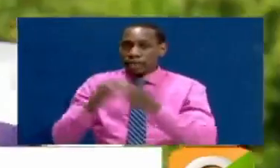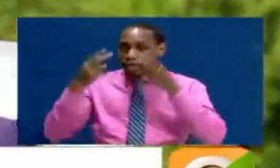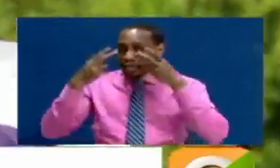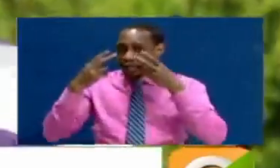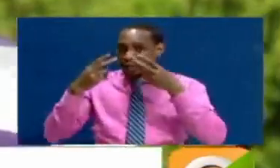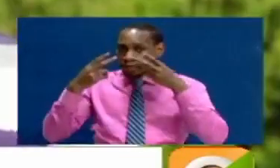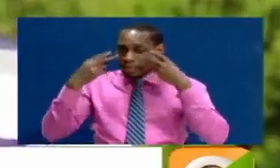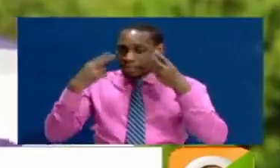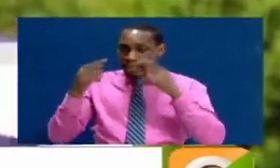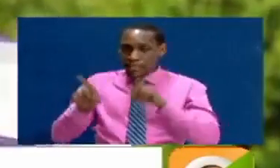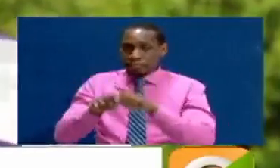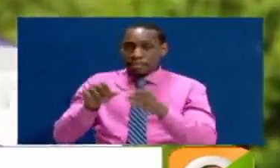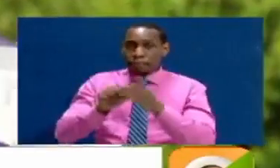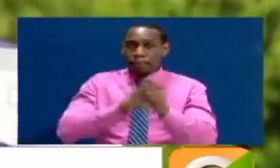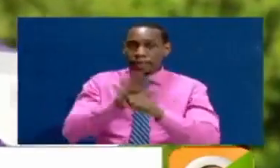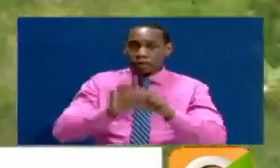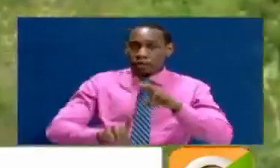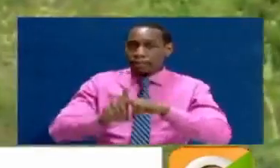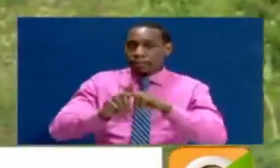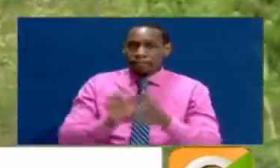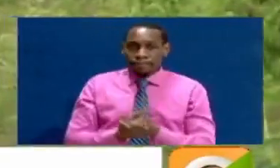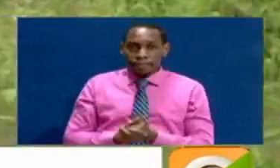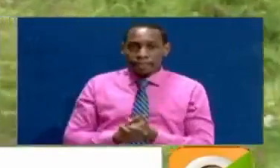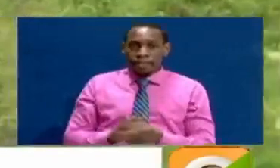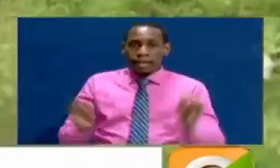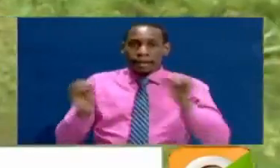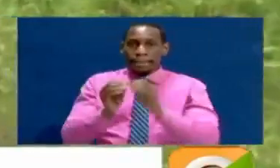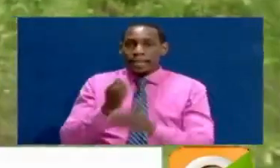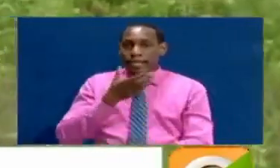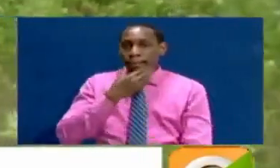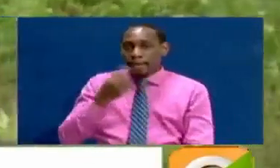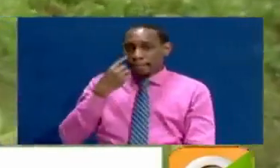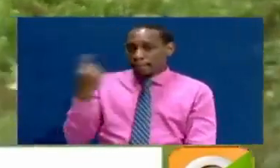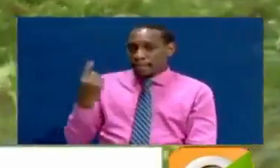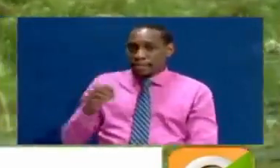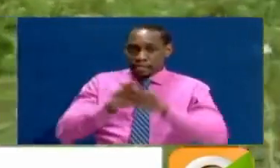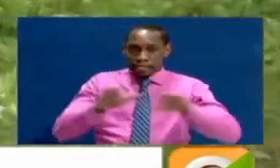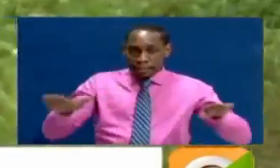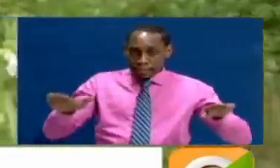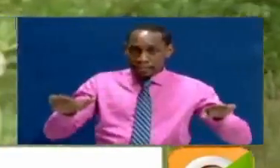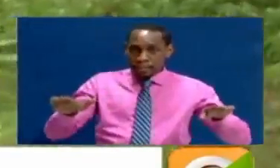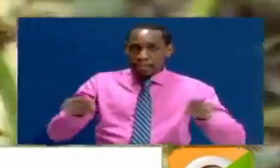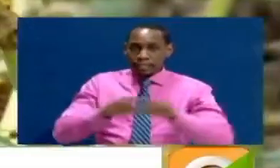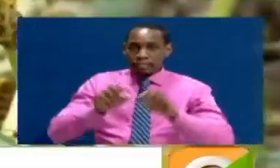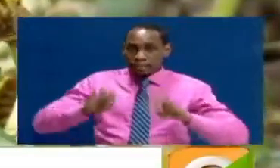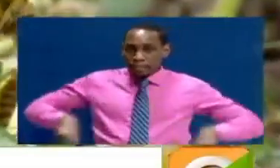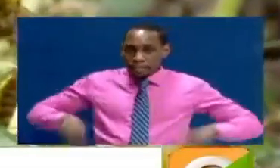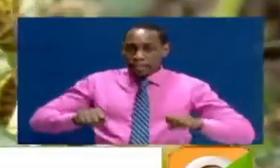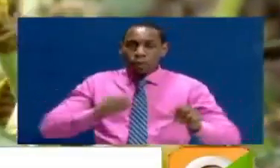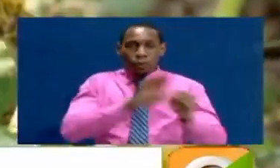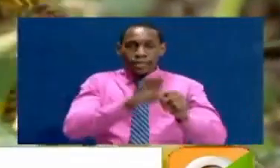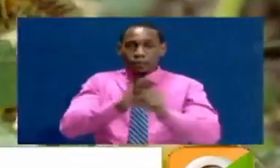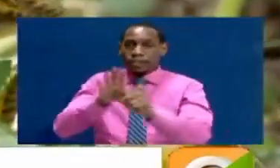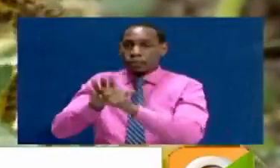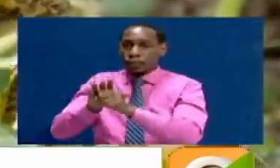terrorism, hofu ya corona pia iliingia kati. Tunampata mzee Athman akiwa shambani kwake. Nzige